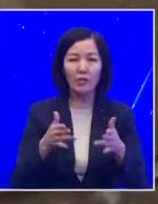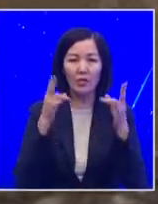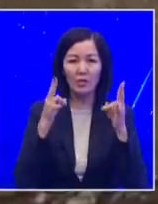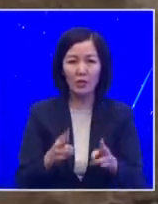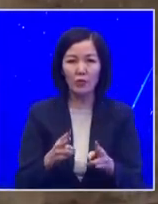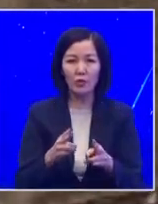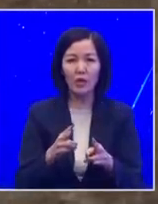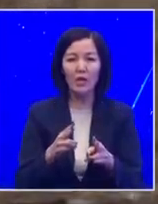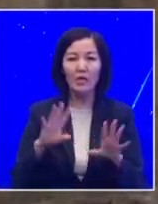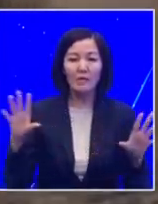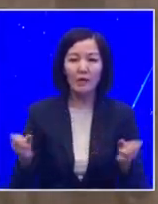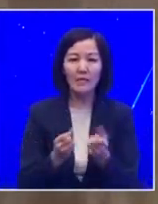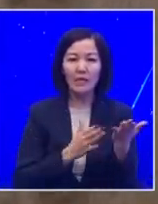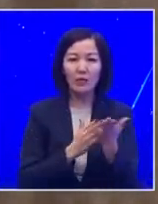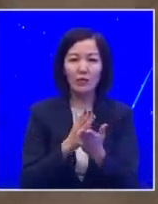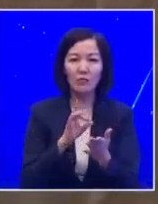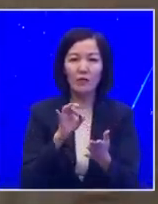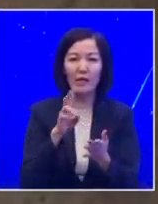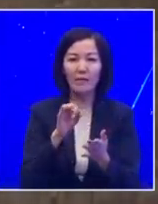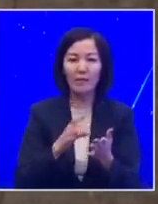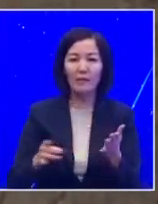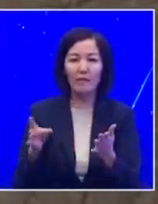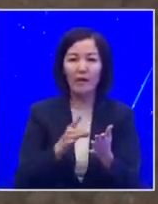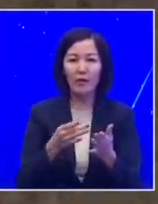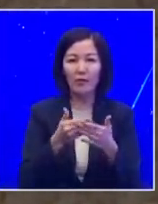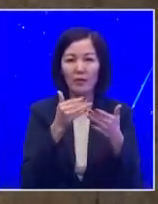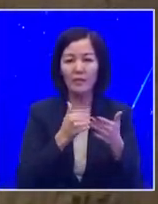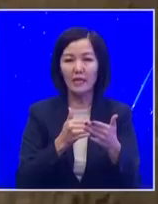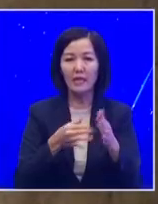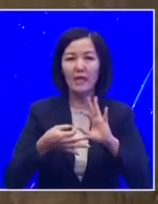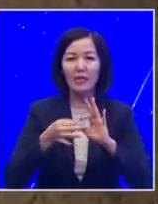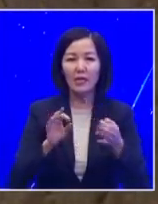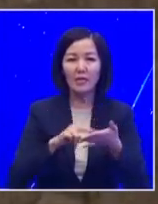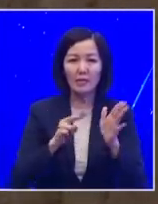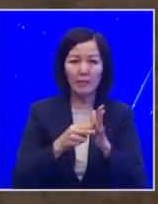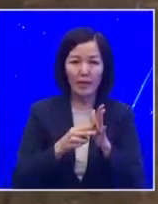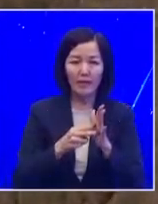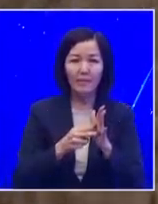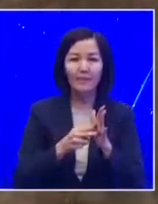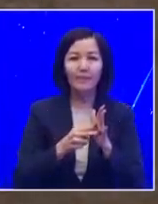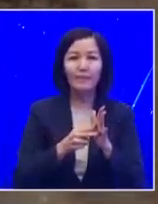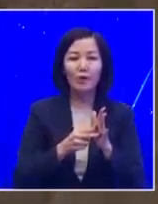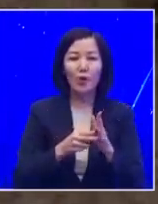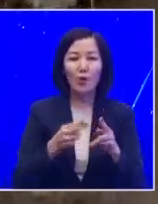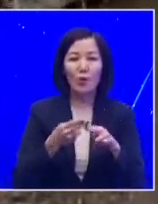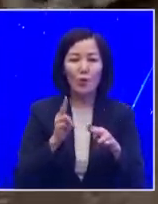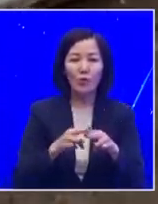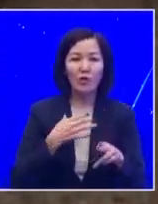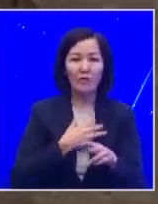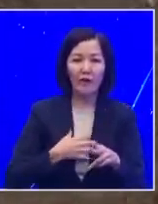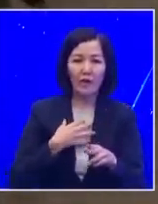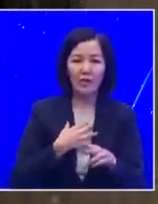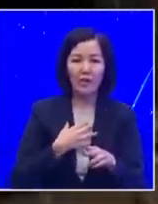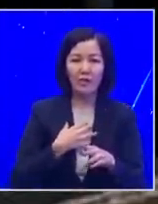случаев сотрудники спасательной службы Раймбекского района предприняли целый ряд превентивных мер. Самым действенным методом все так